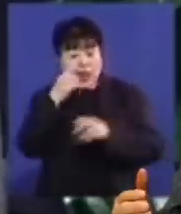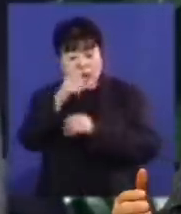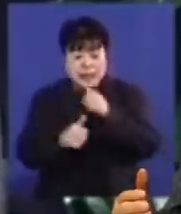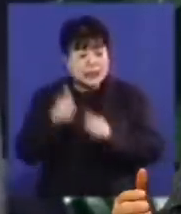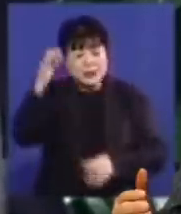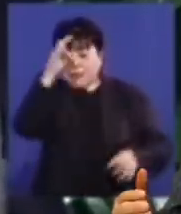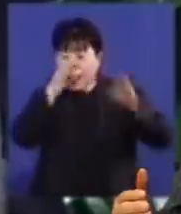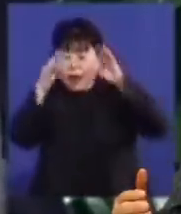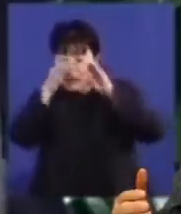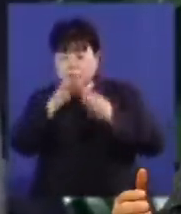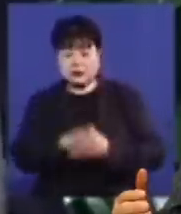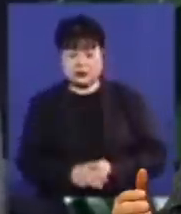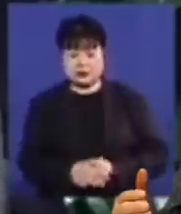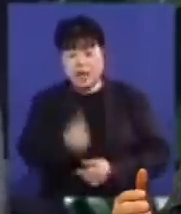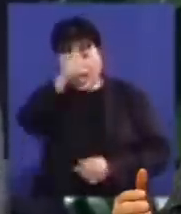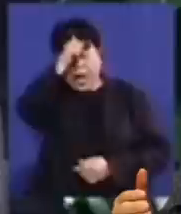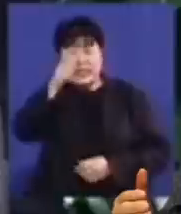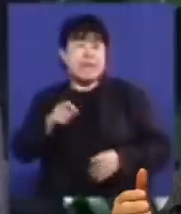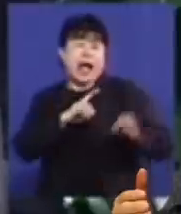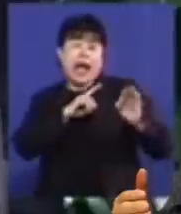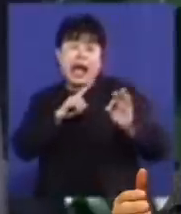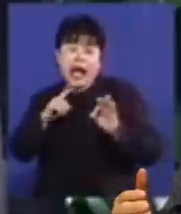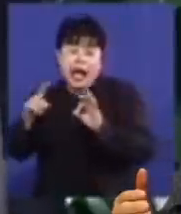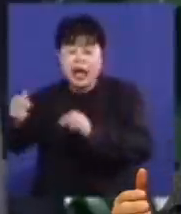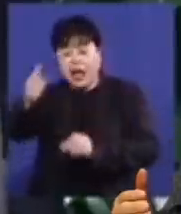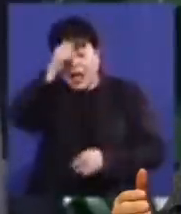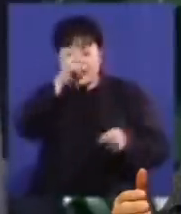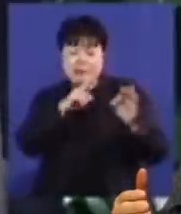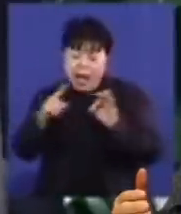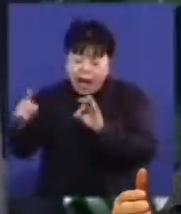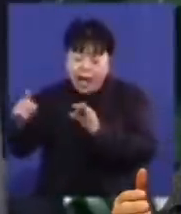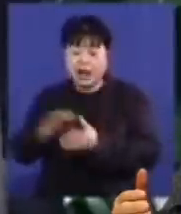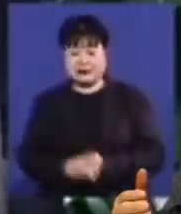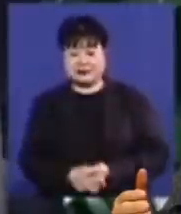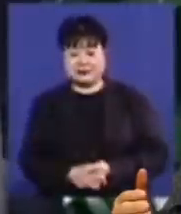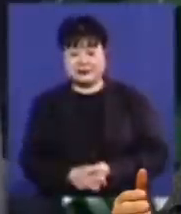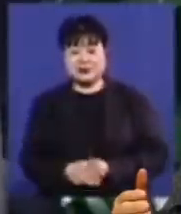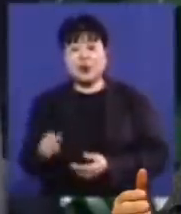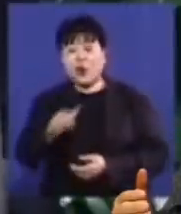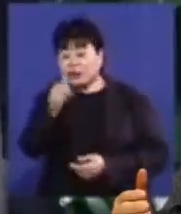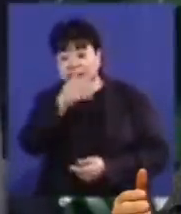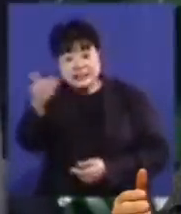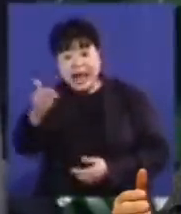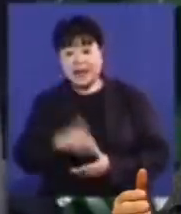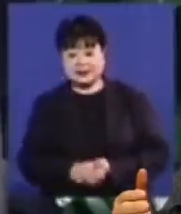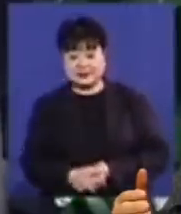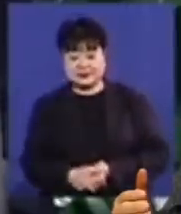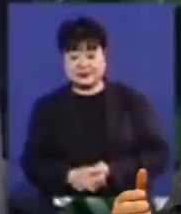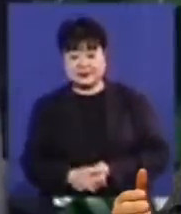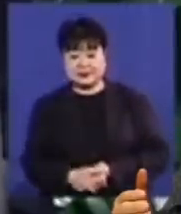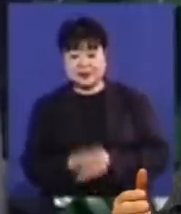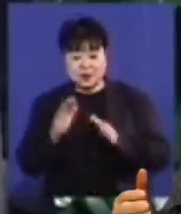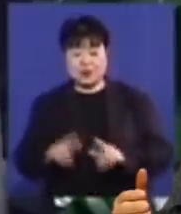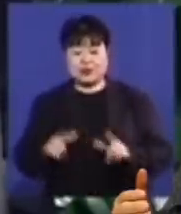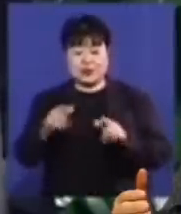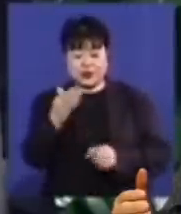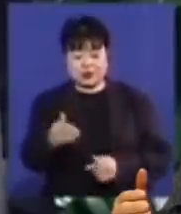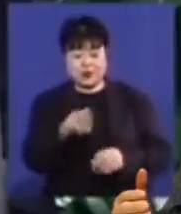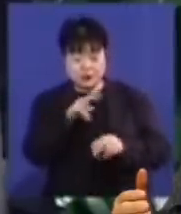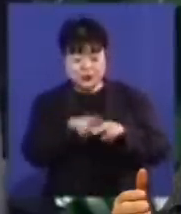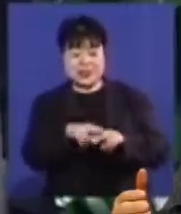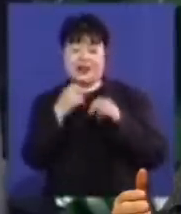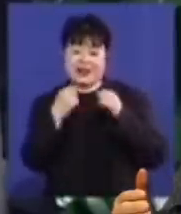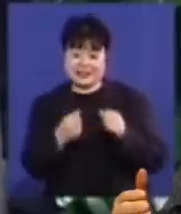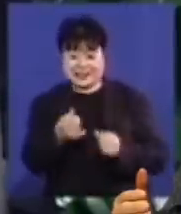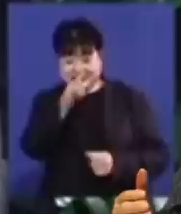하나님이 찾았습니다. 아담아, 아담아, 내가 어디 있느냐? 오늘 또 여러분 이 자리와